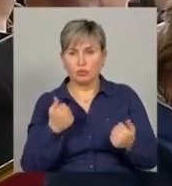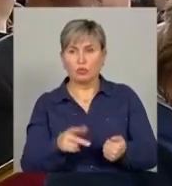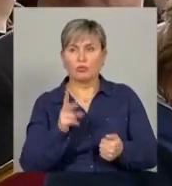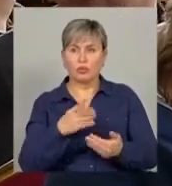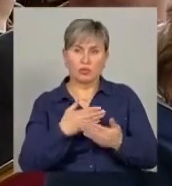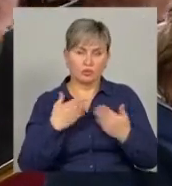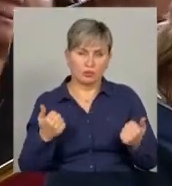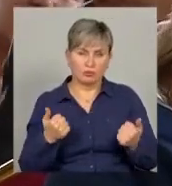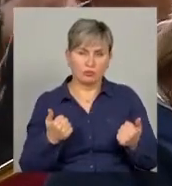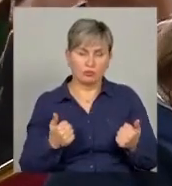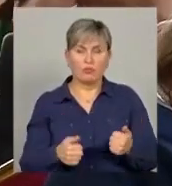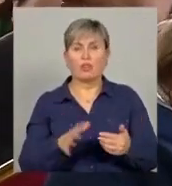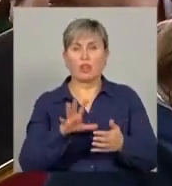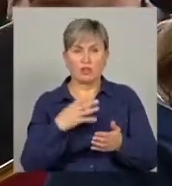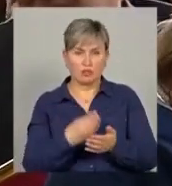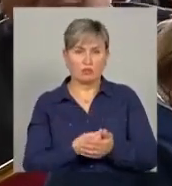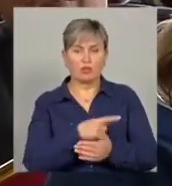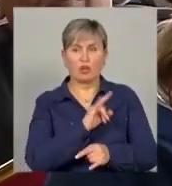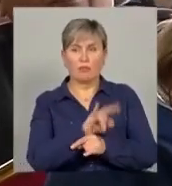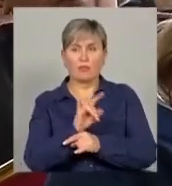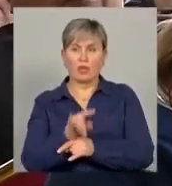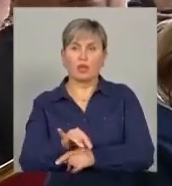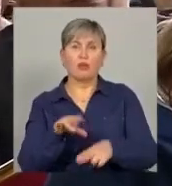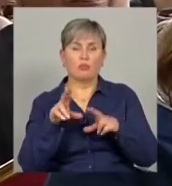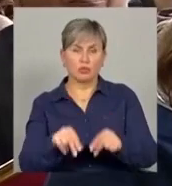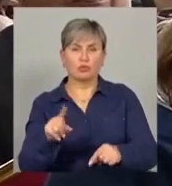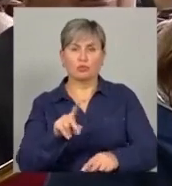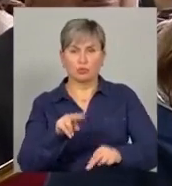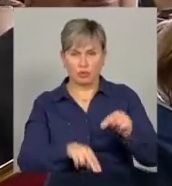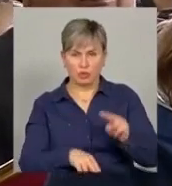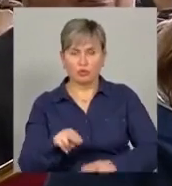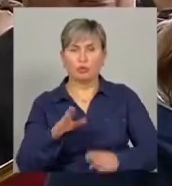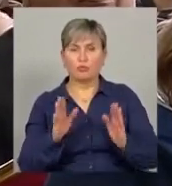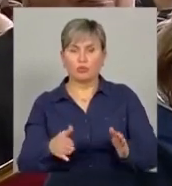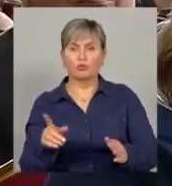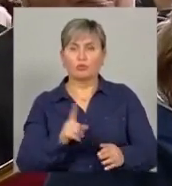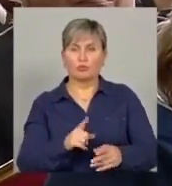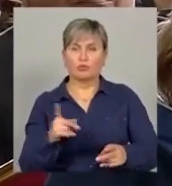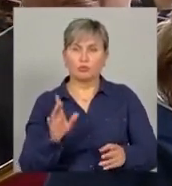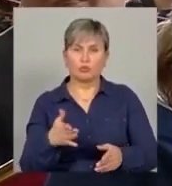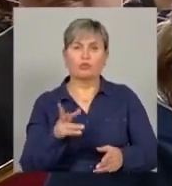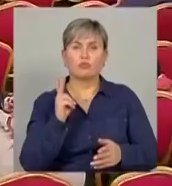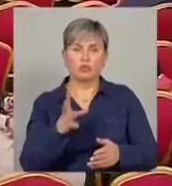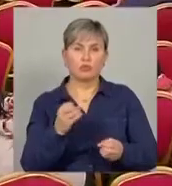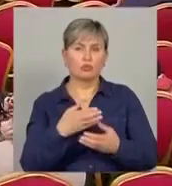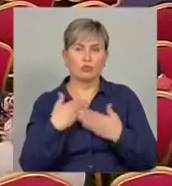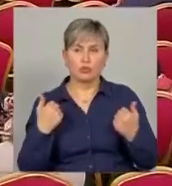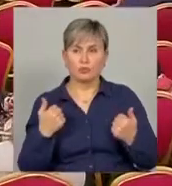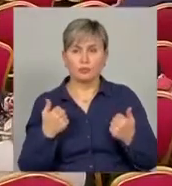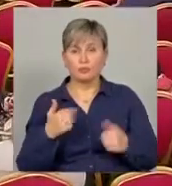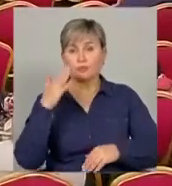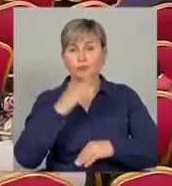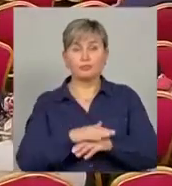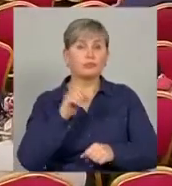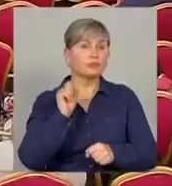Лидер групп до сих пор обманывает и обещает, что достроит. Застройщик говорит, что за нами квартиры не числится. Тогда аким